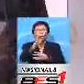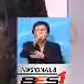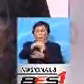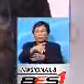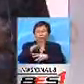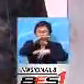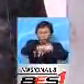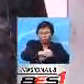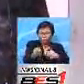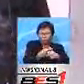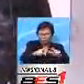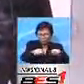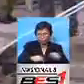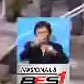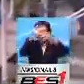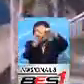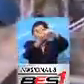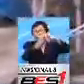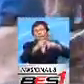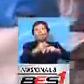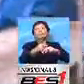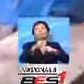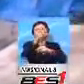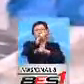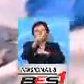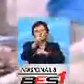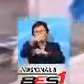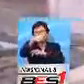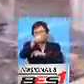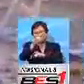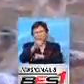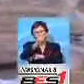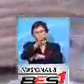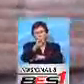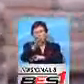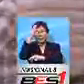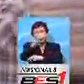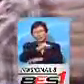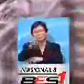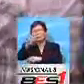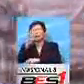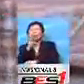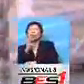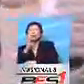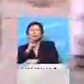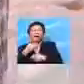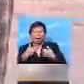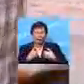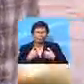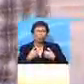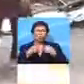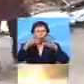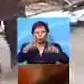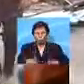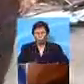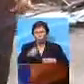pertama di tapak pembinaan Bandar Laguna merbuk seramai 32 Parti iaitu 28 lelaki dan empat wanita terdiri daripada